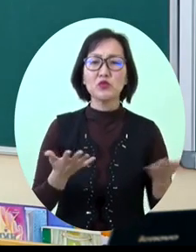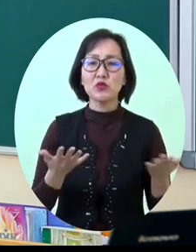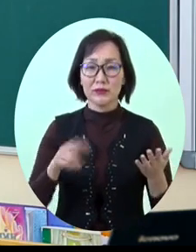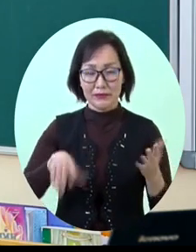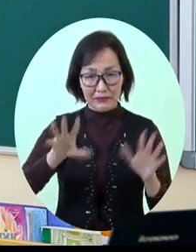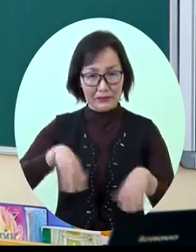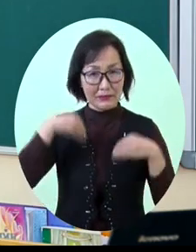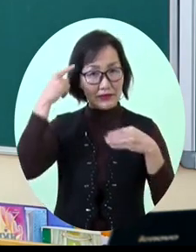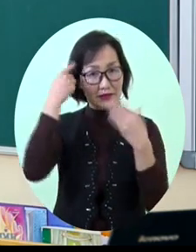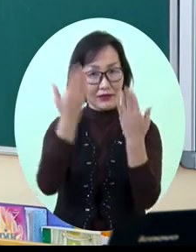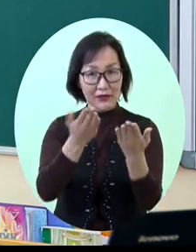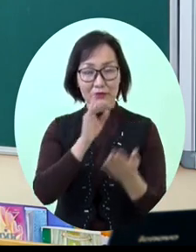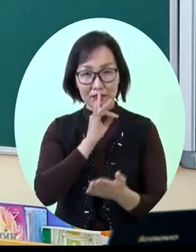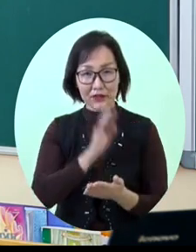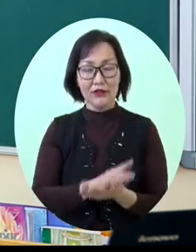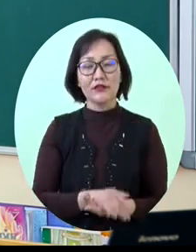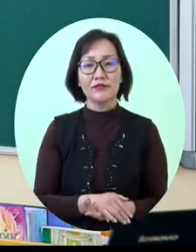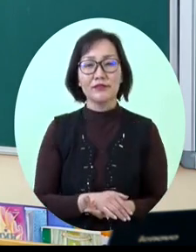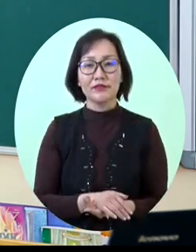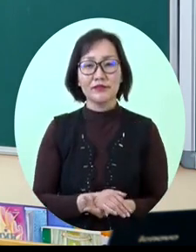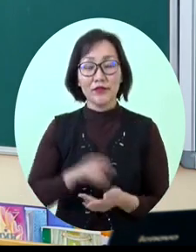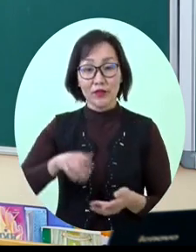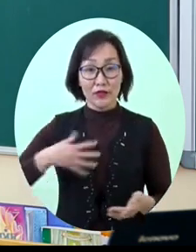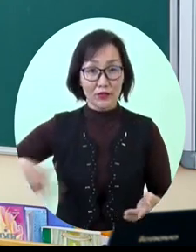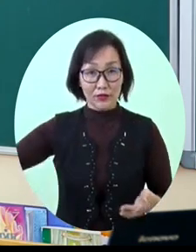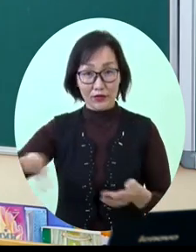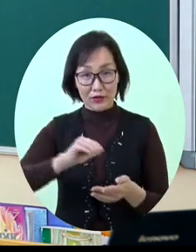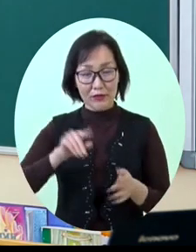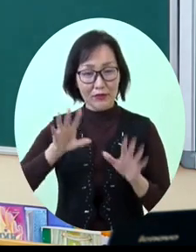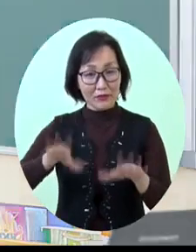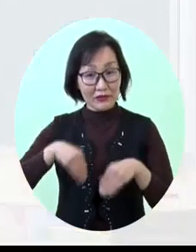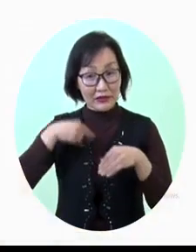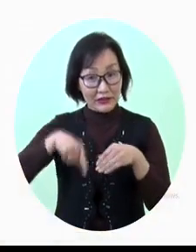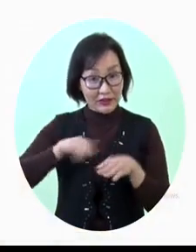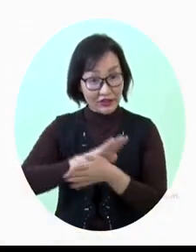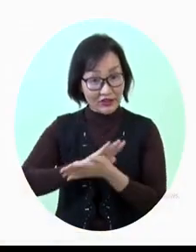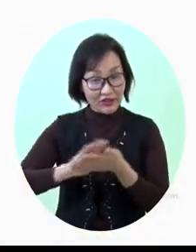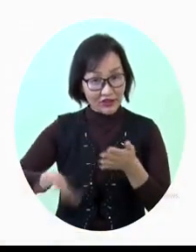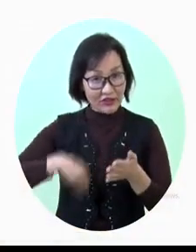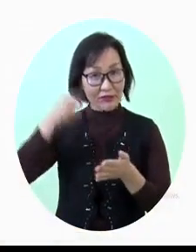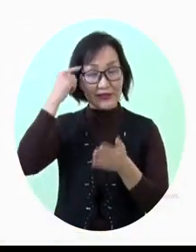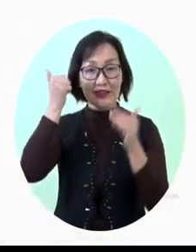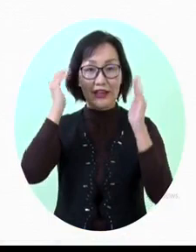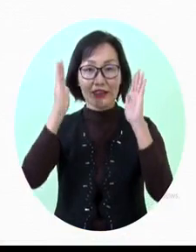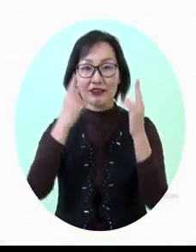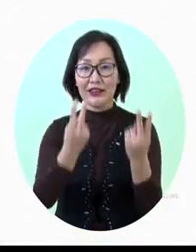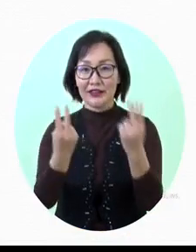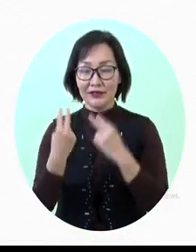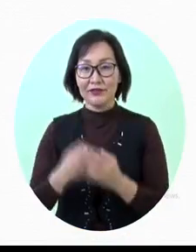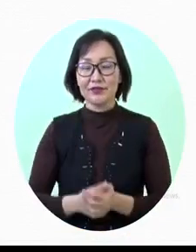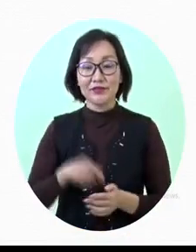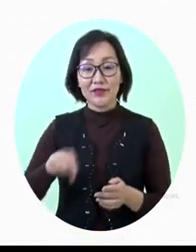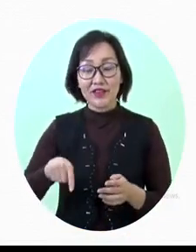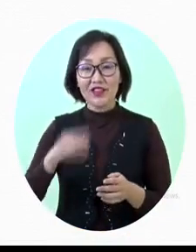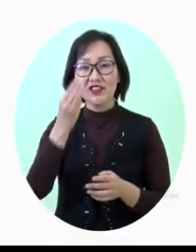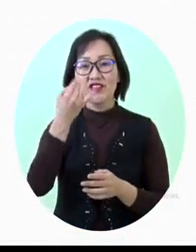сэтгэмж ба бодит байдал гэж юу болохыг өнөөдөр цөмөрөө мэдэж авцгаана. За, өнөөдрийн ажиллах их маань